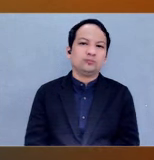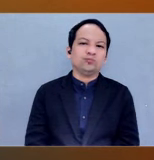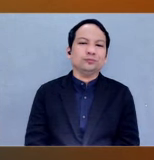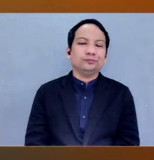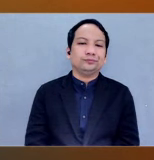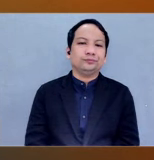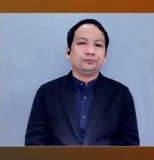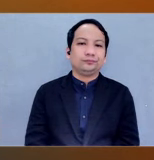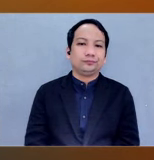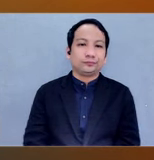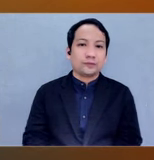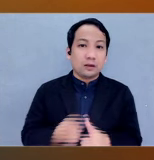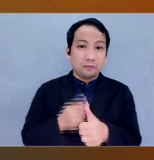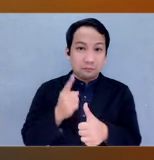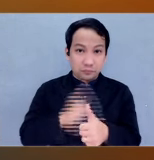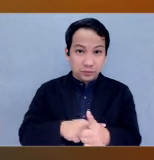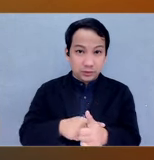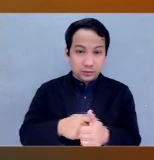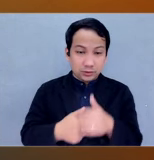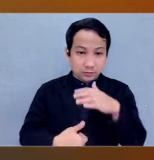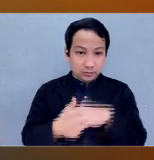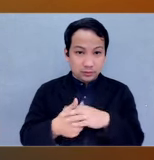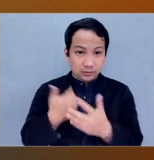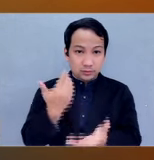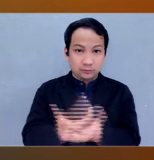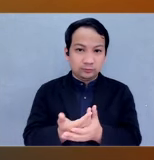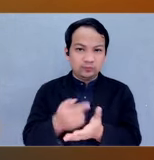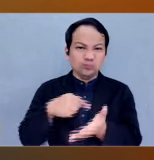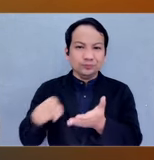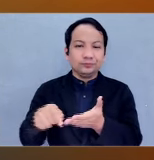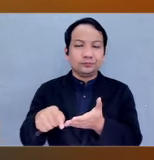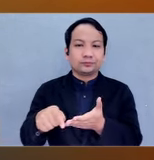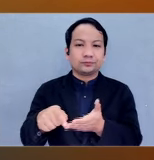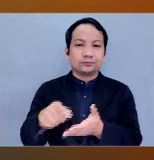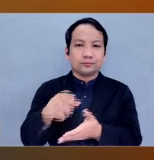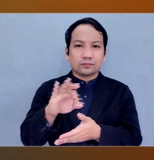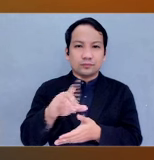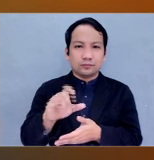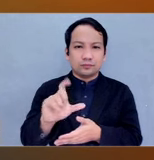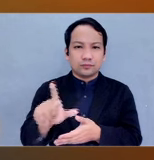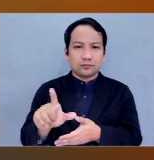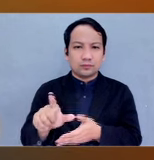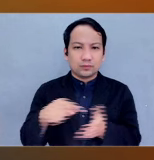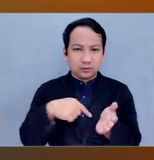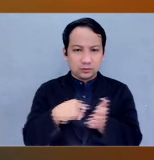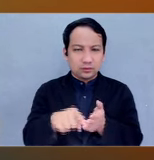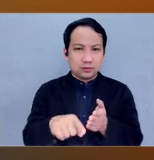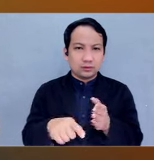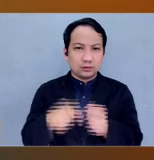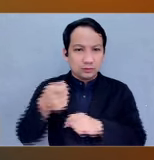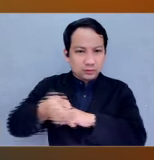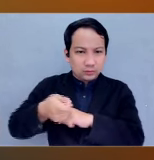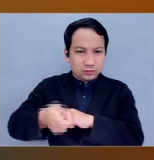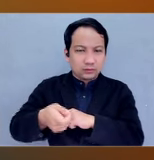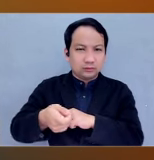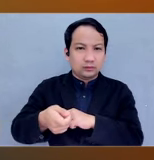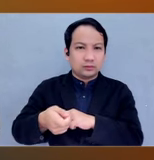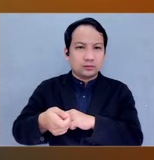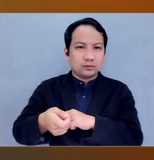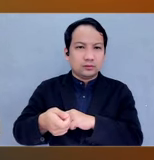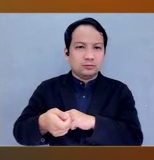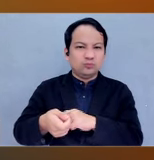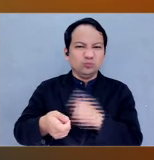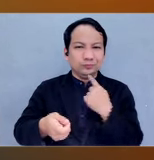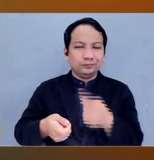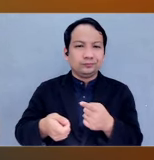Unang appearance po yun, tapos bayad daw po sa pistol, sa judge, tauhan ni judge. Yung nag-trigger po sa akin